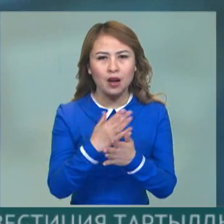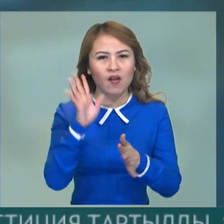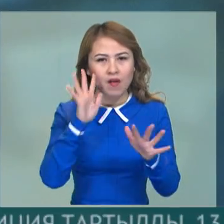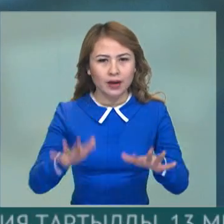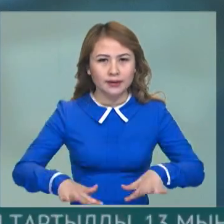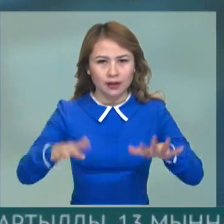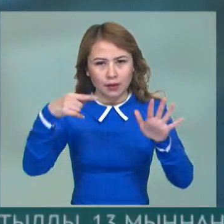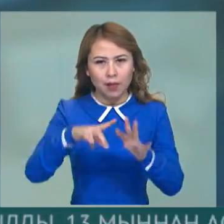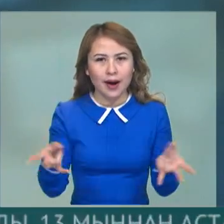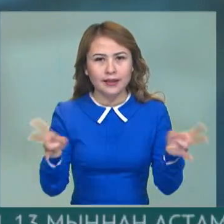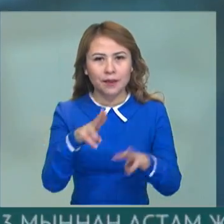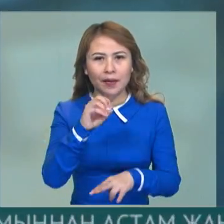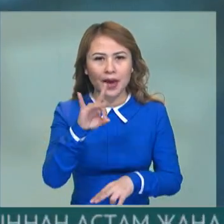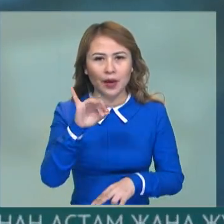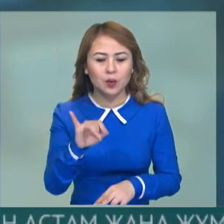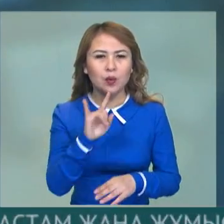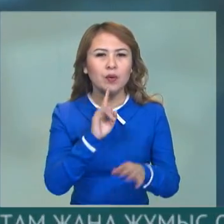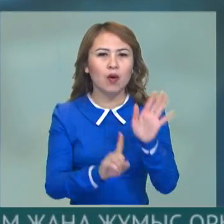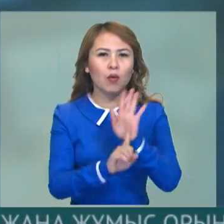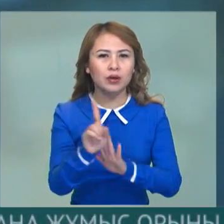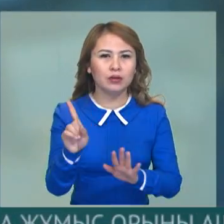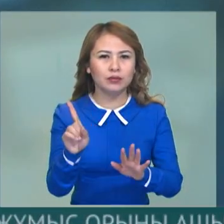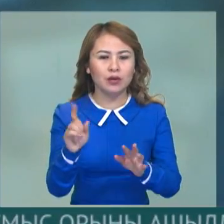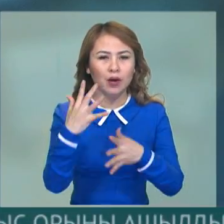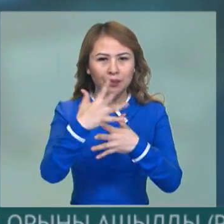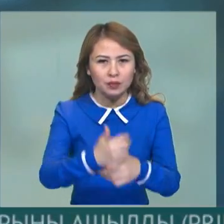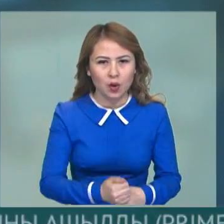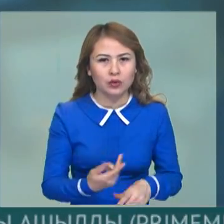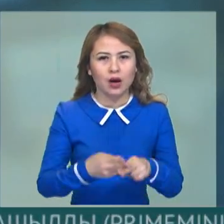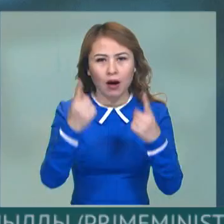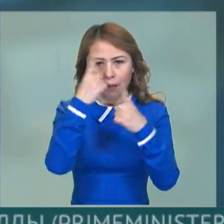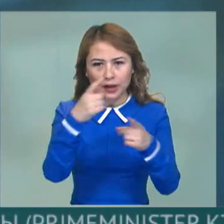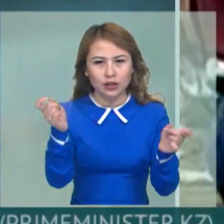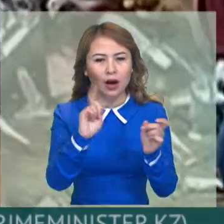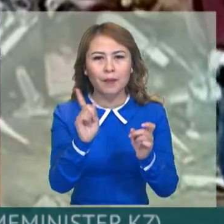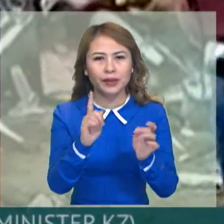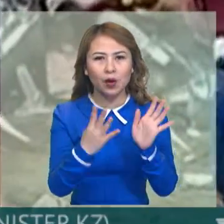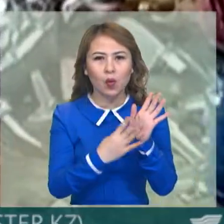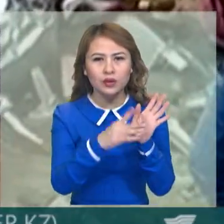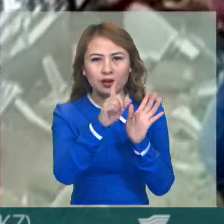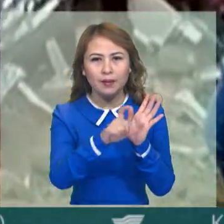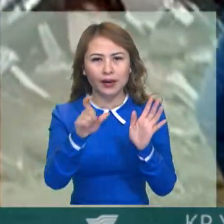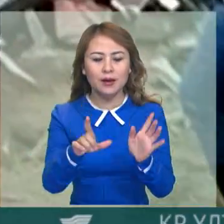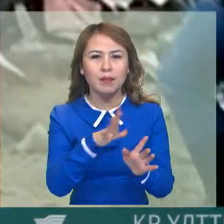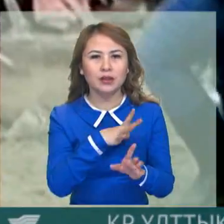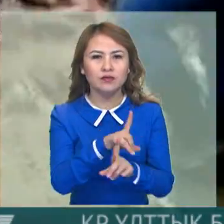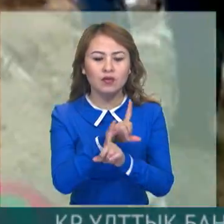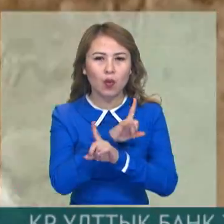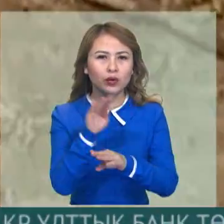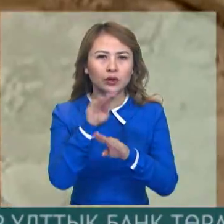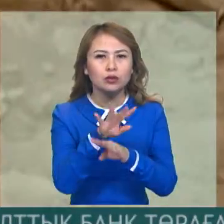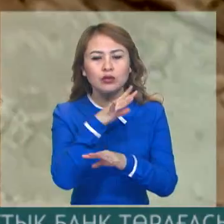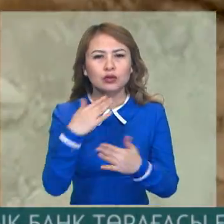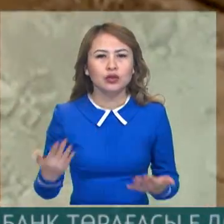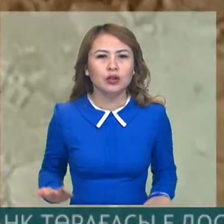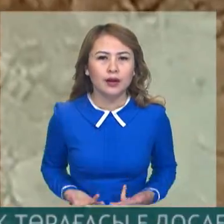су астында қалған Перуде шіркеудің қабырғасы опырылып түсті. Ақпарат көздерінің хабарлауынша апаттан 9 адам қаза тапты, тағы